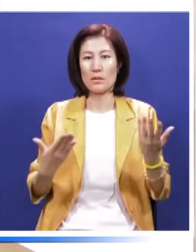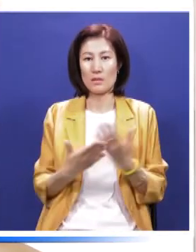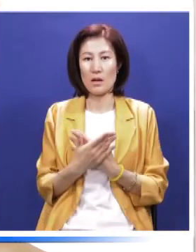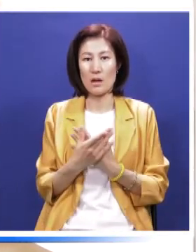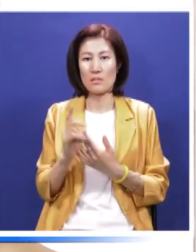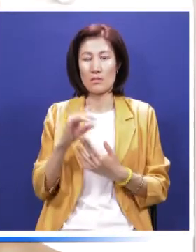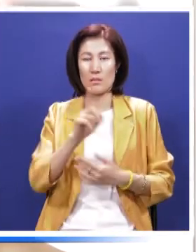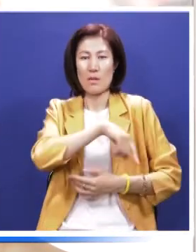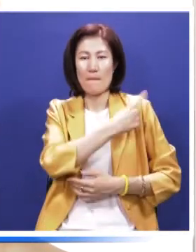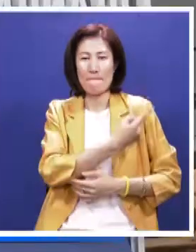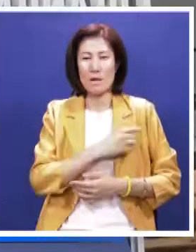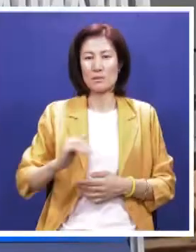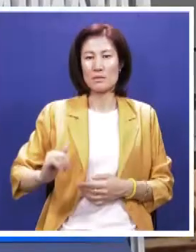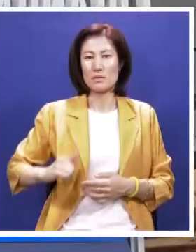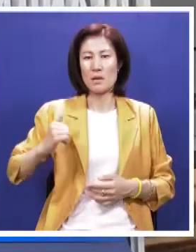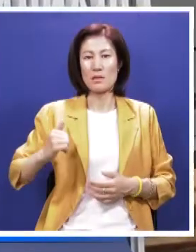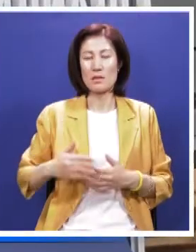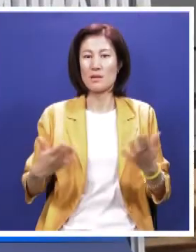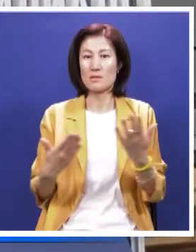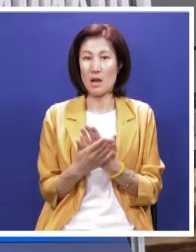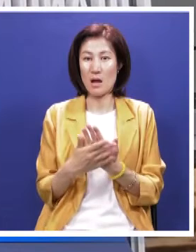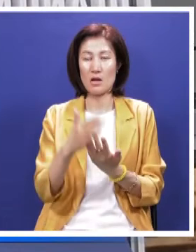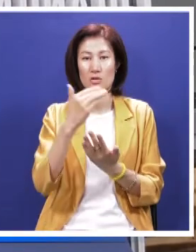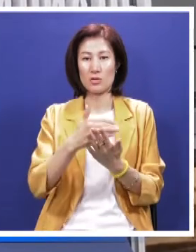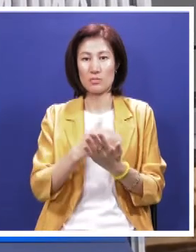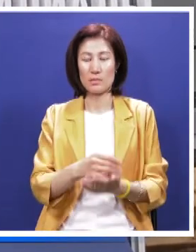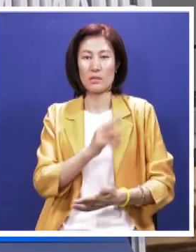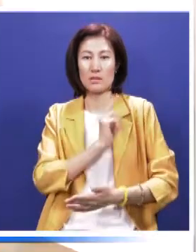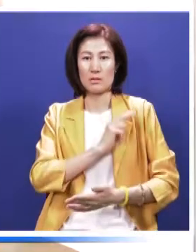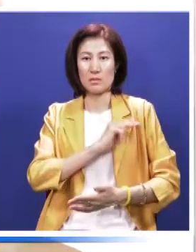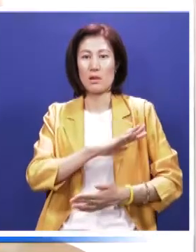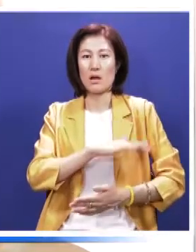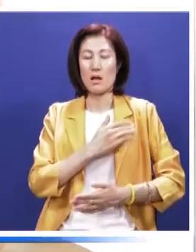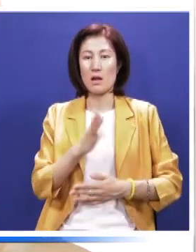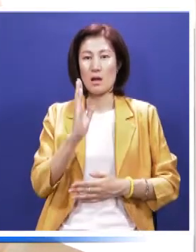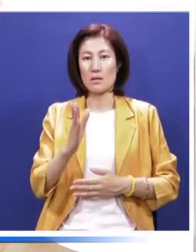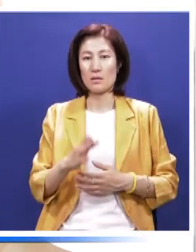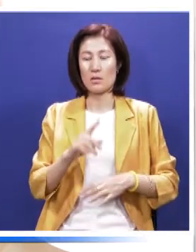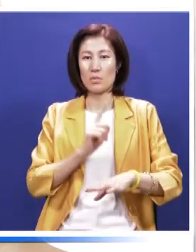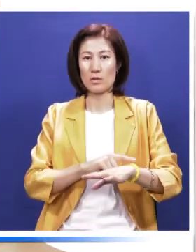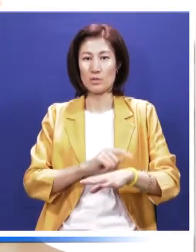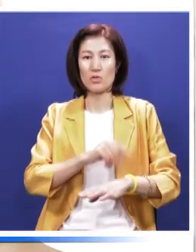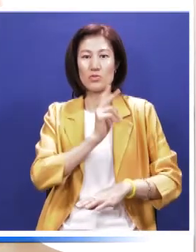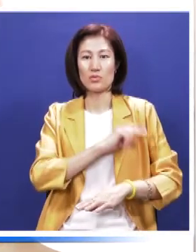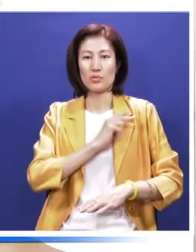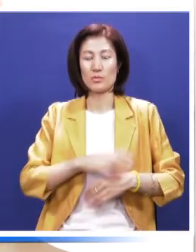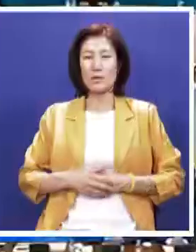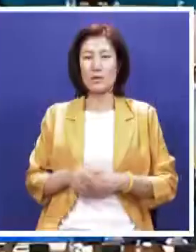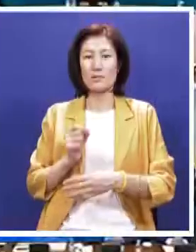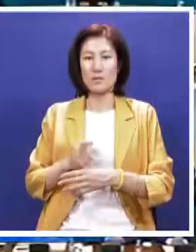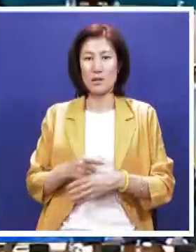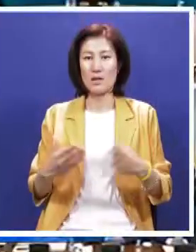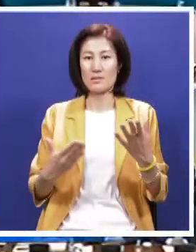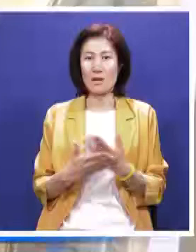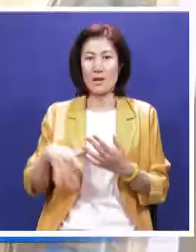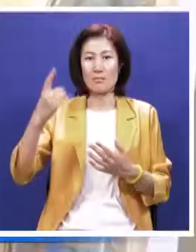қайсар патриоттық жаңа жобасын іске асыруды бізге осы алдағы уақытта жұмыс жасауды талап етті. Жаңа